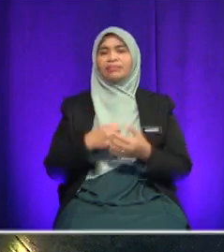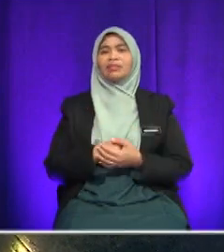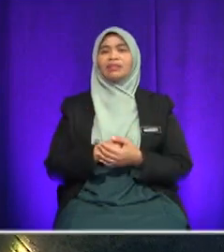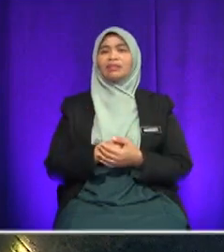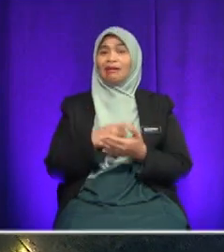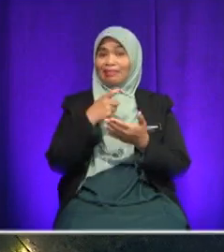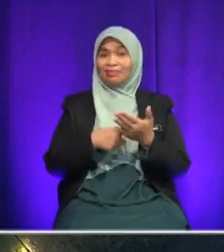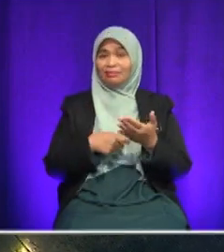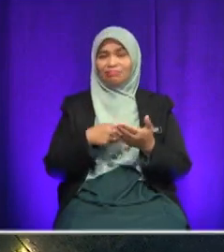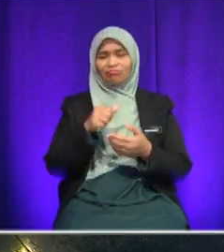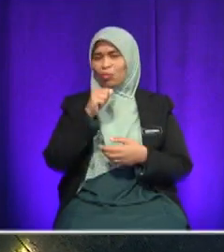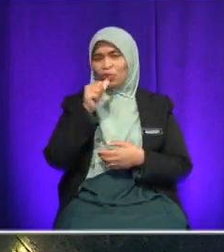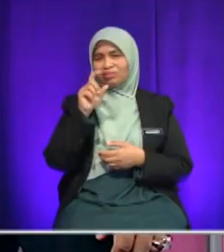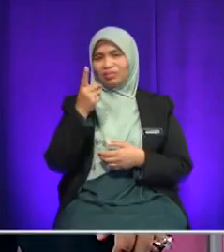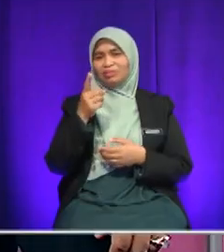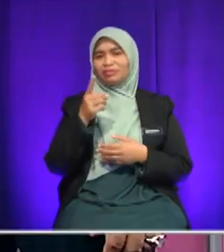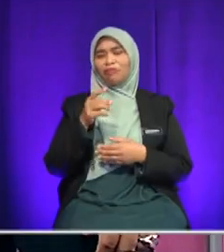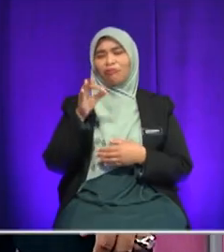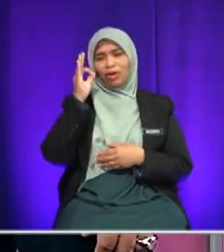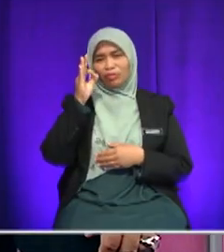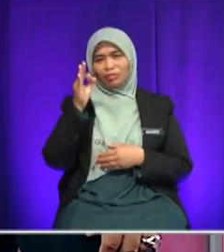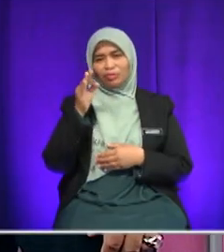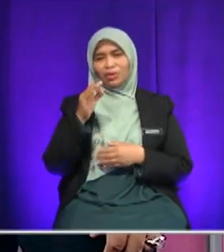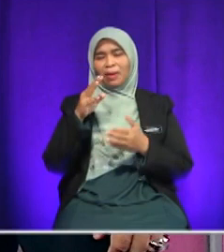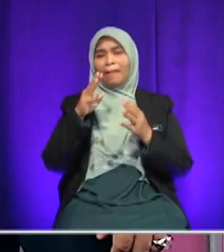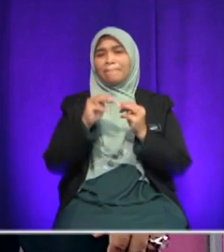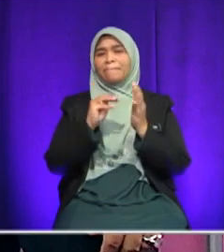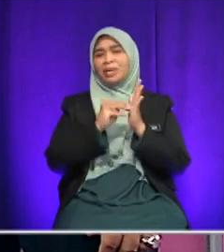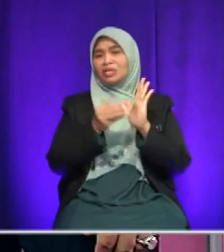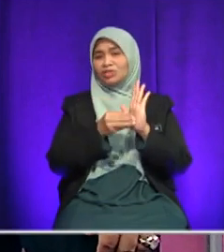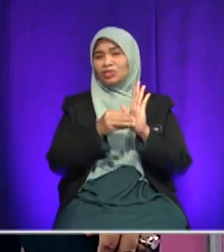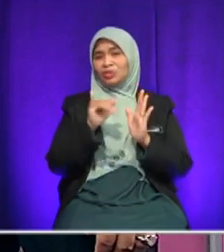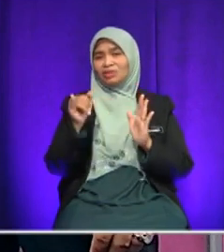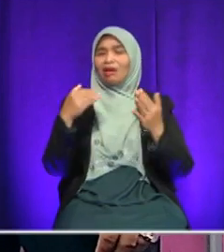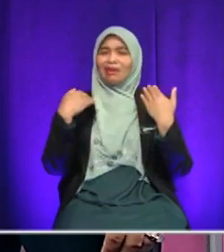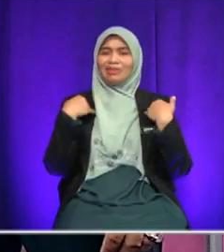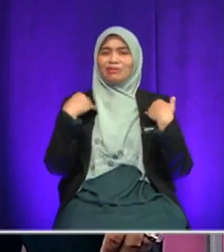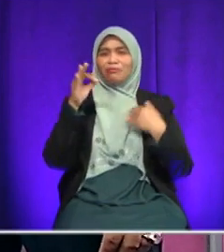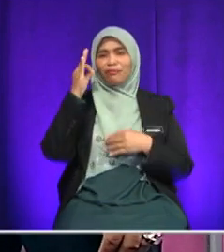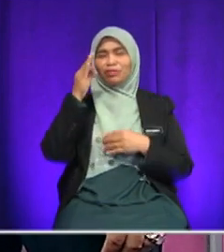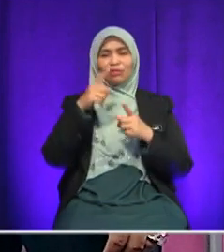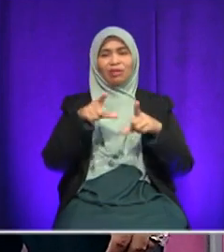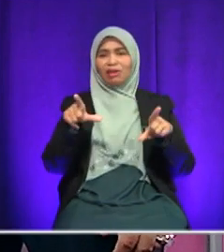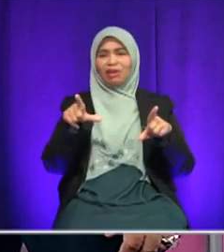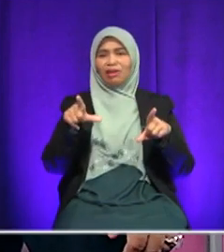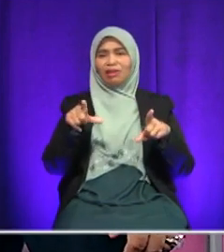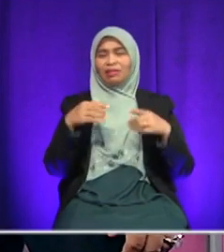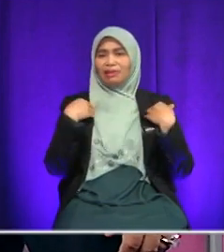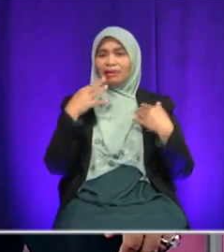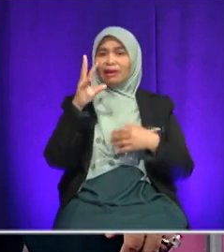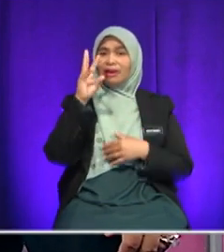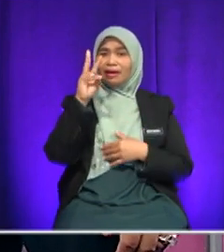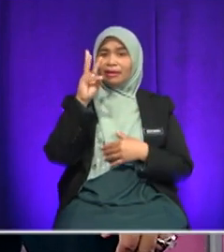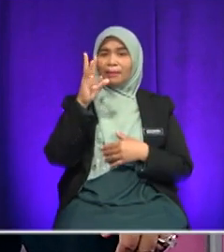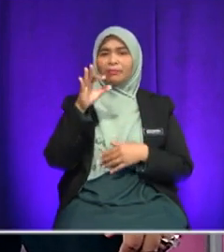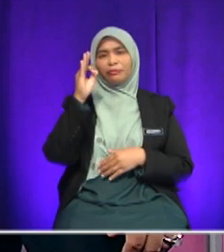sendiri bukanlah menjadi faktor yang penentu utama. Sebab kita ada faktor-faktor lain juga yang boleh mempengaruhi